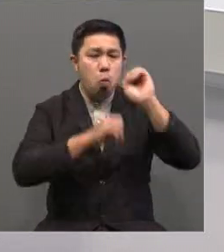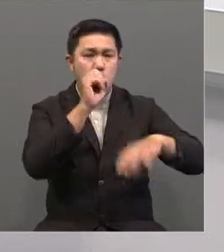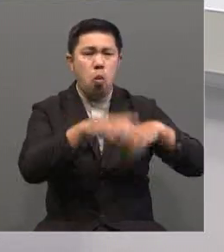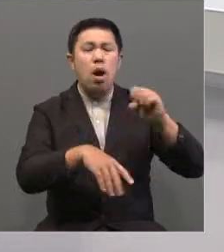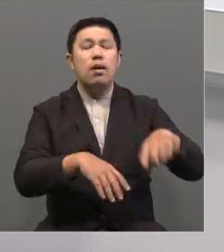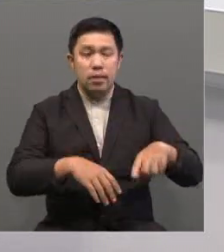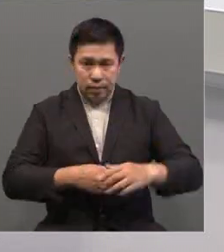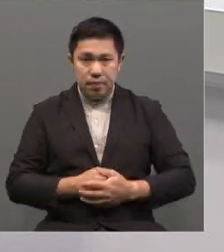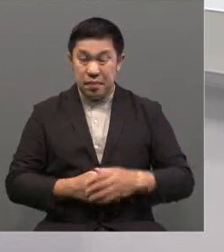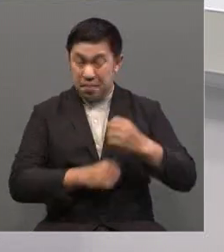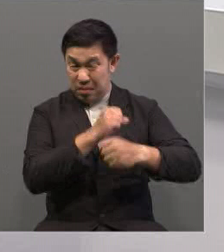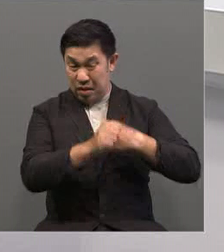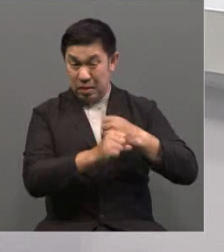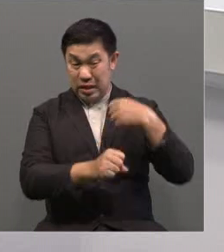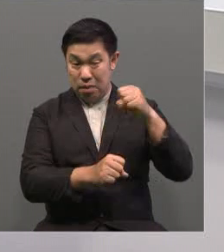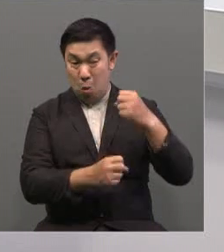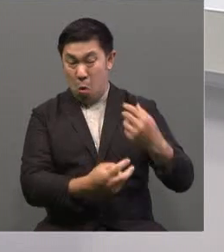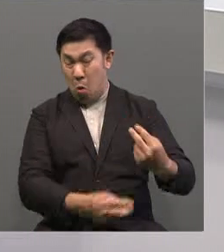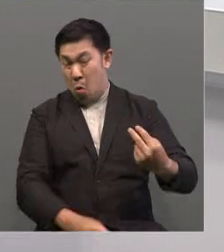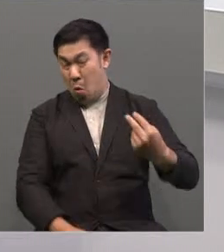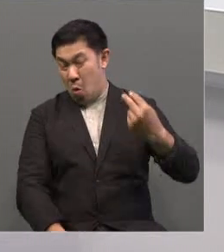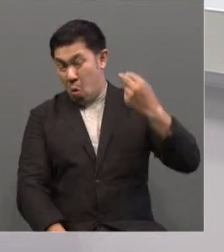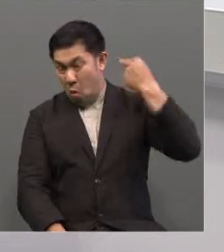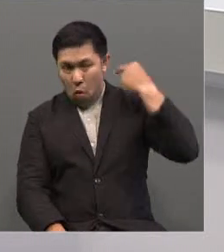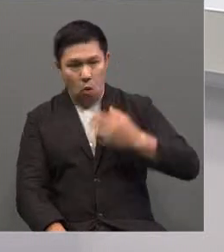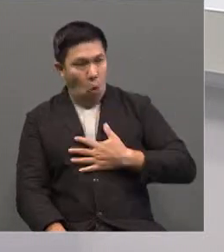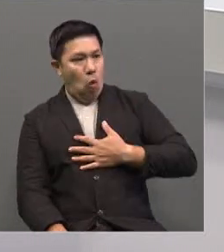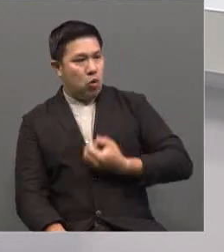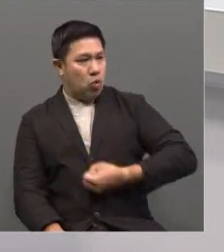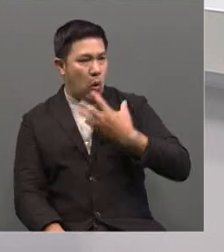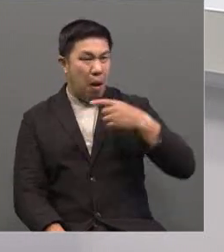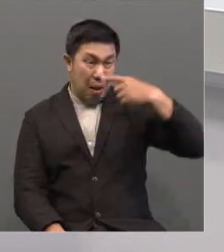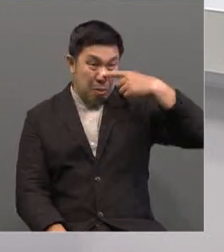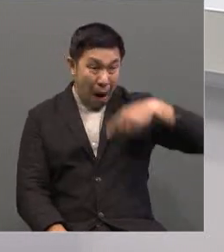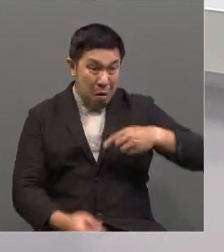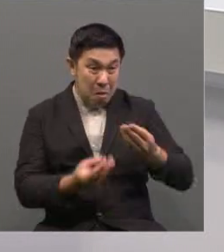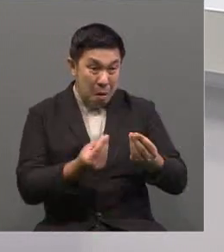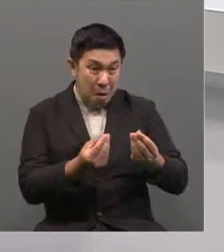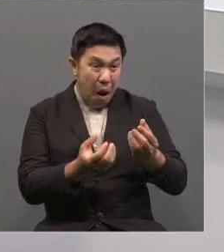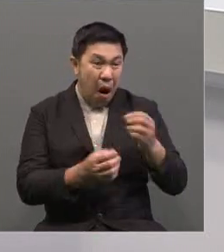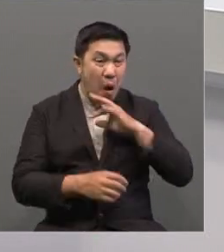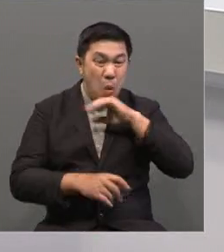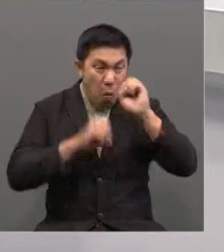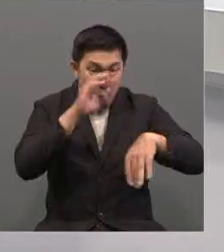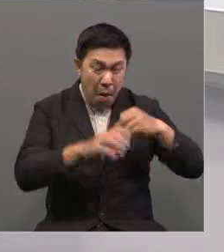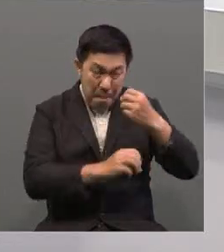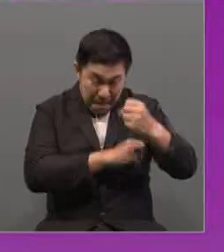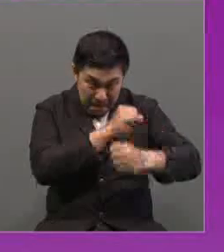เลขย้อนหลังไป10ปีแล้วค่อนข้างจะน่าตกใจเหมือนกันนะครับเพราะว่าปริมาณขยะในประเทศไทยเนี่ยเพิ่มขึ้นถึงปีละ